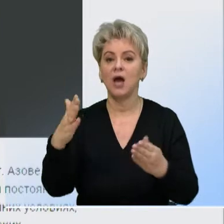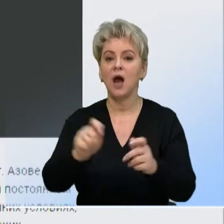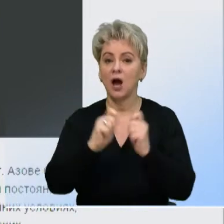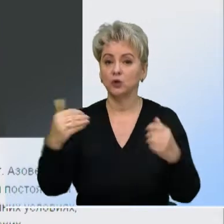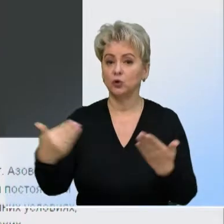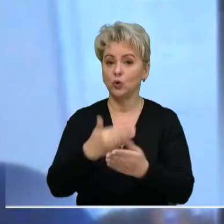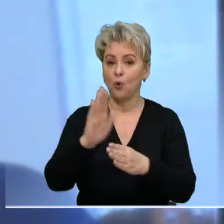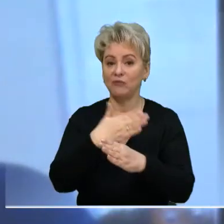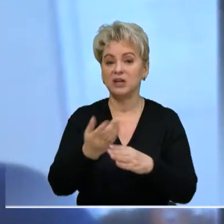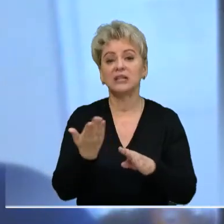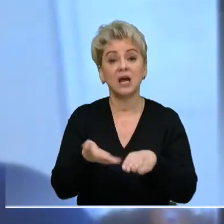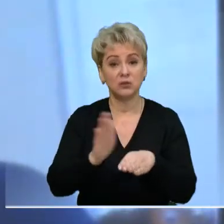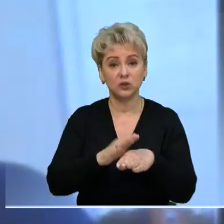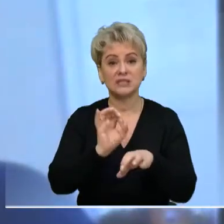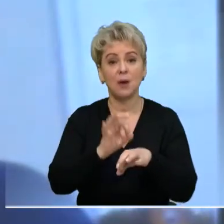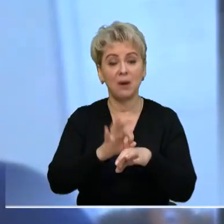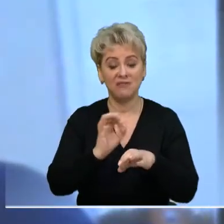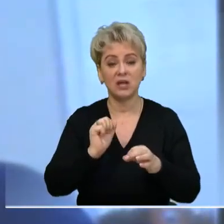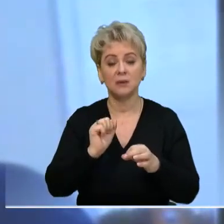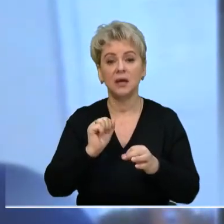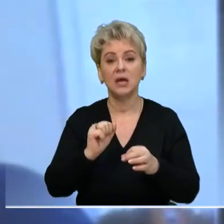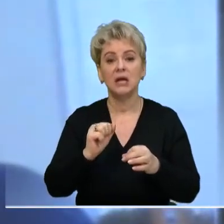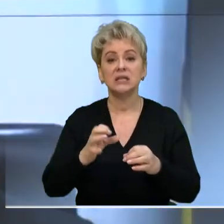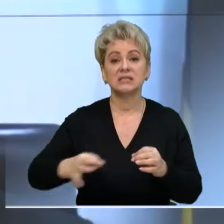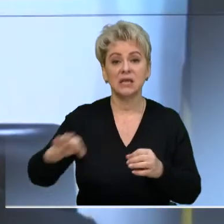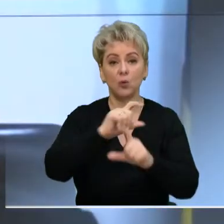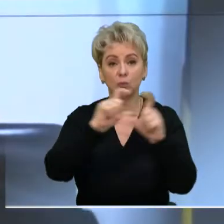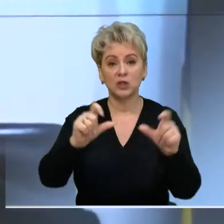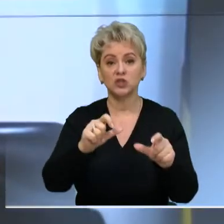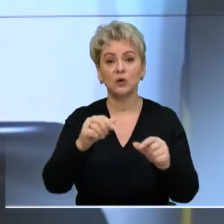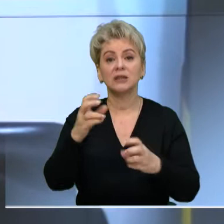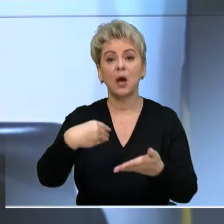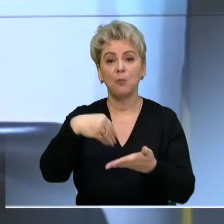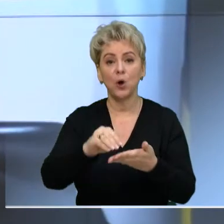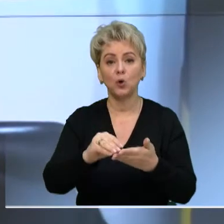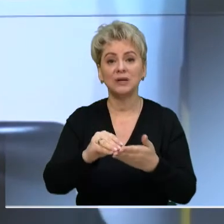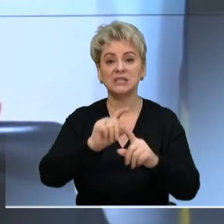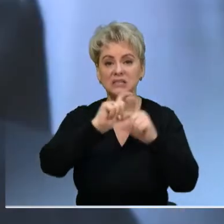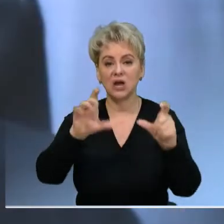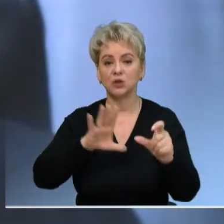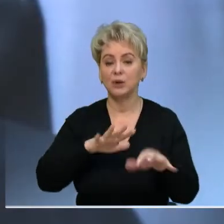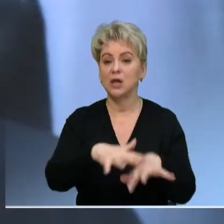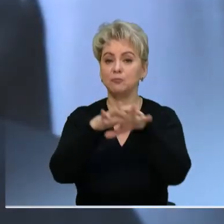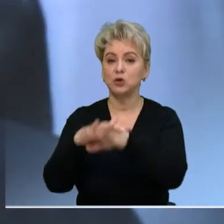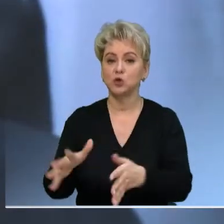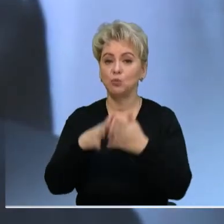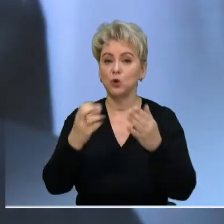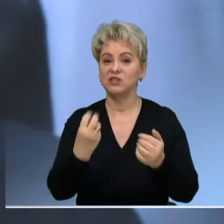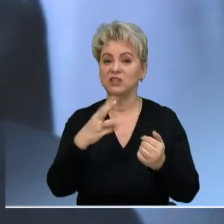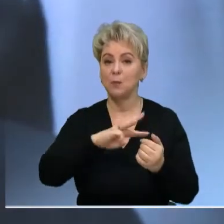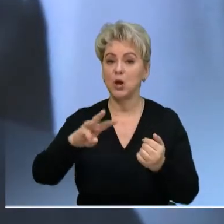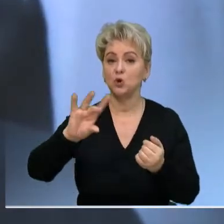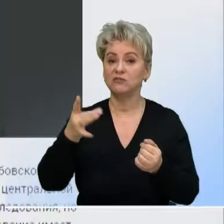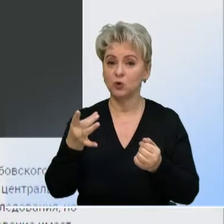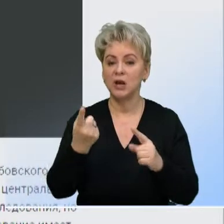отделение для пациентов с тяжелыми хроническими заболеваниями. Из областного бюджета на приобретение модульного здания было направлено больше 12